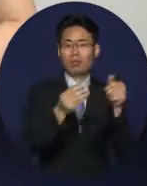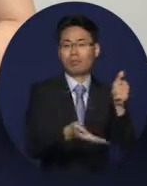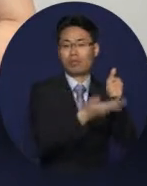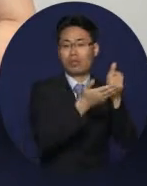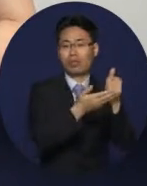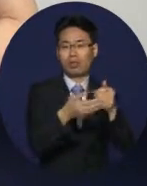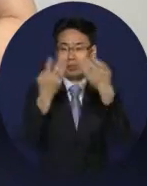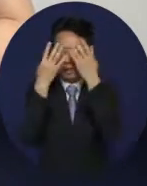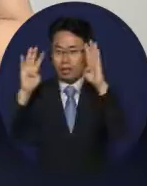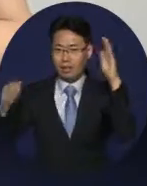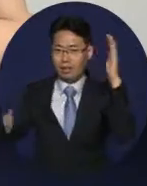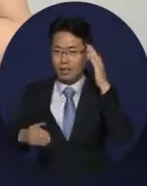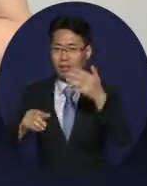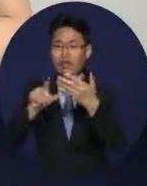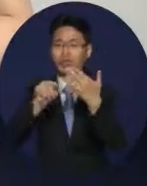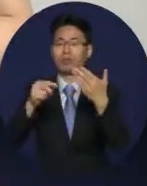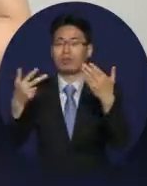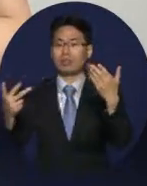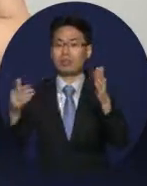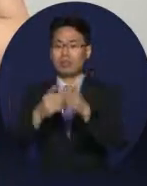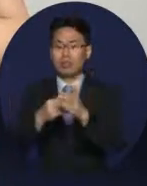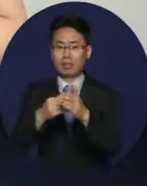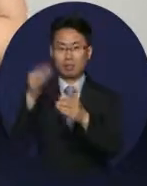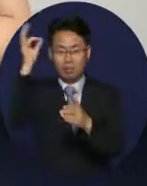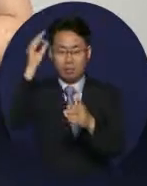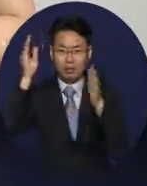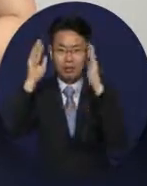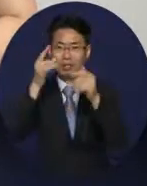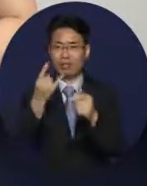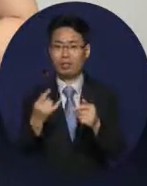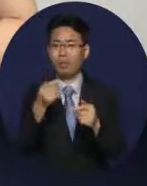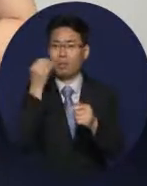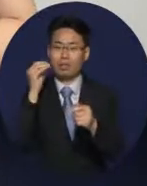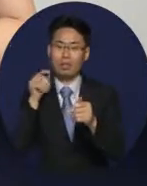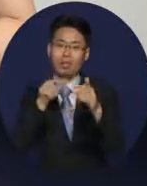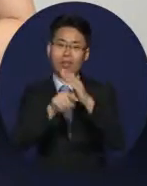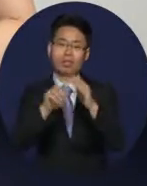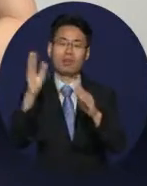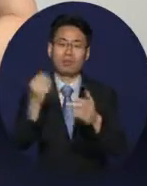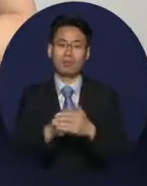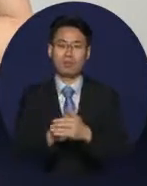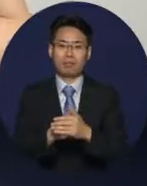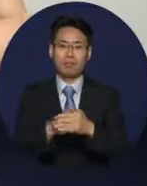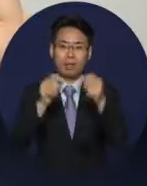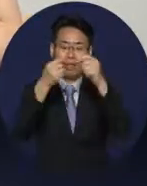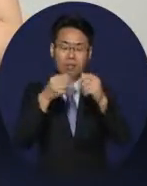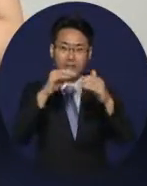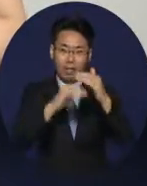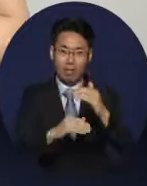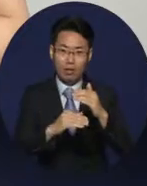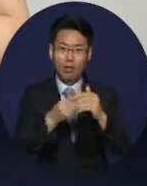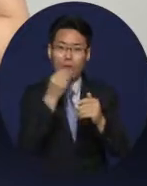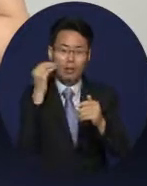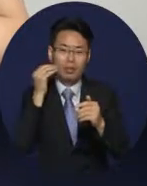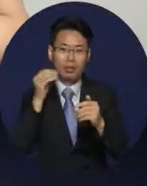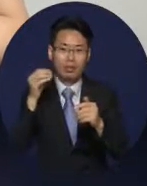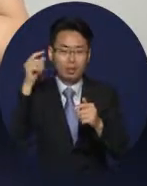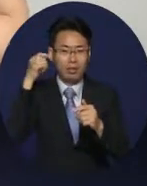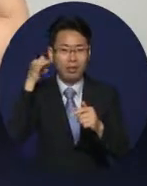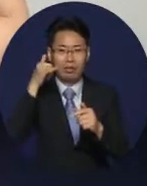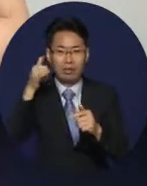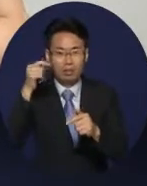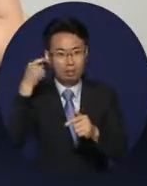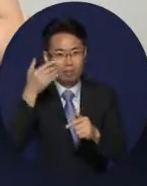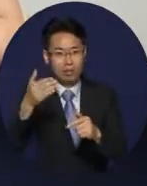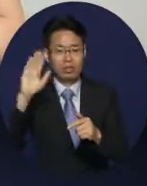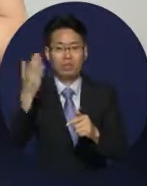받고 대학생은 9월 7일까지 포항시 장학회 홈페이지를 통해 신청하시면 됩니다. 자세한 사항은 홈페이지와 포항시